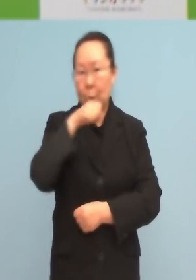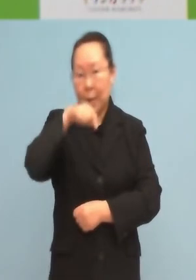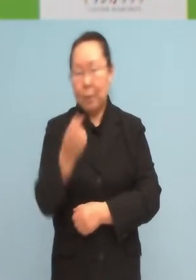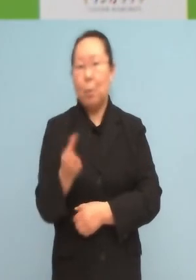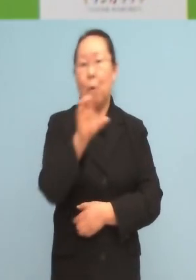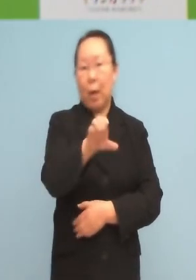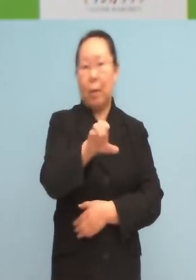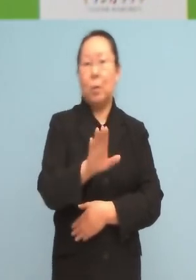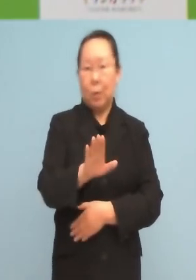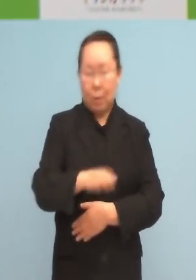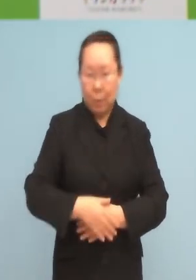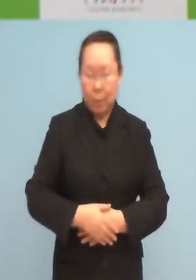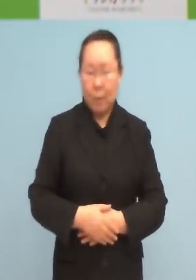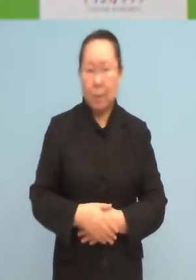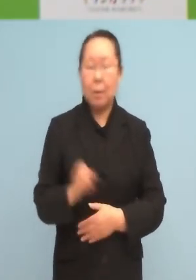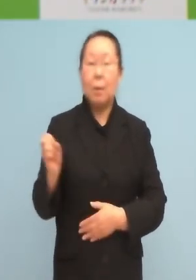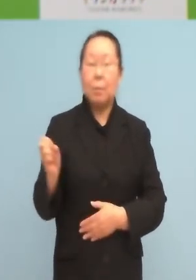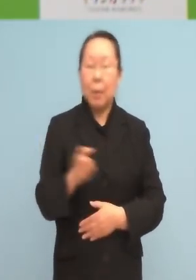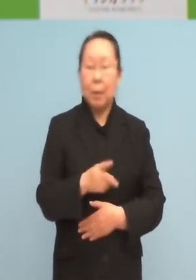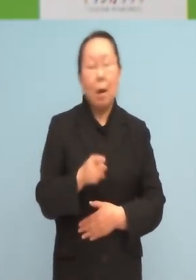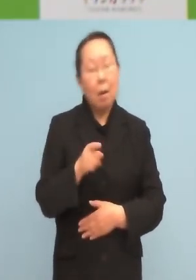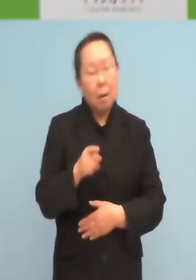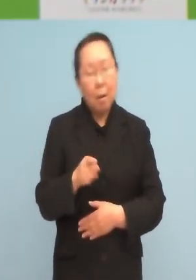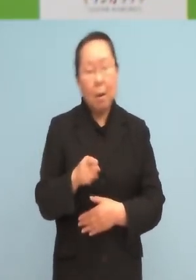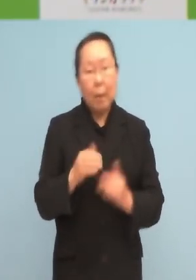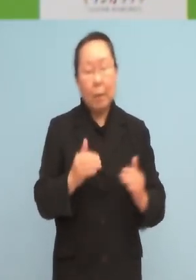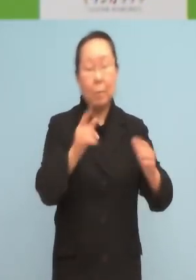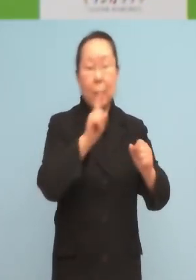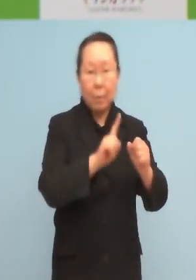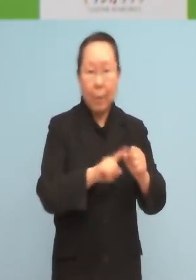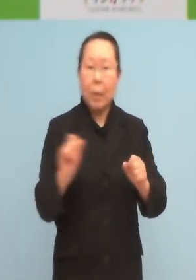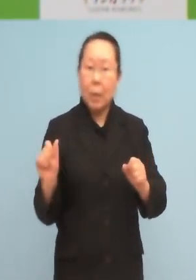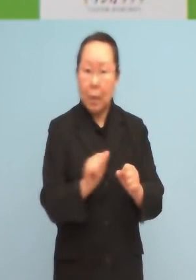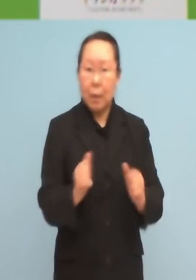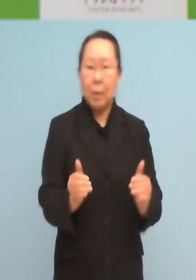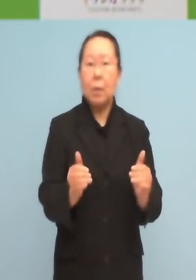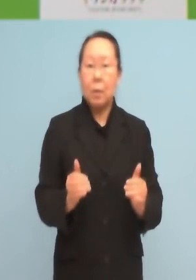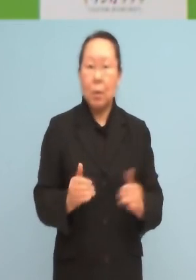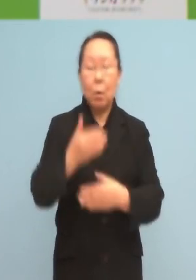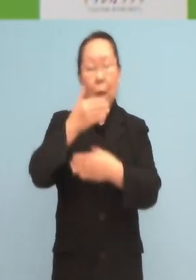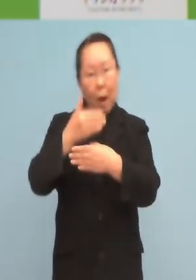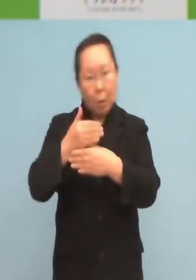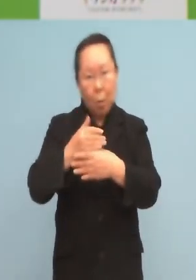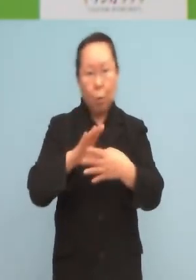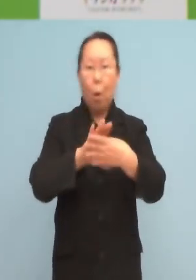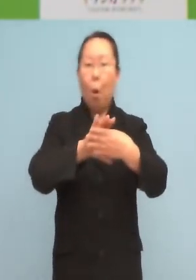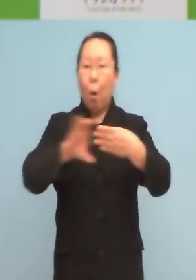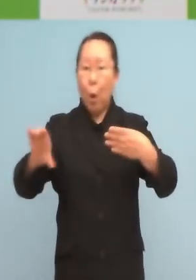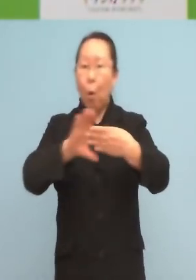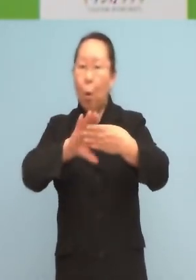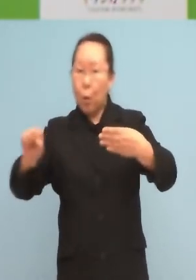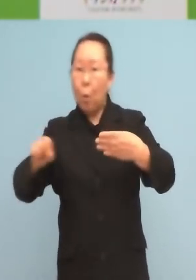ているところでございますし、またそのことを進めていくために直ちに必要な道の要項要領等の整